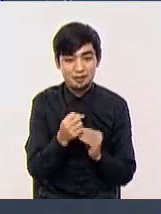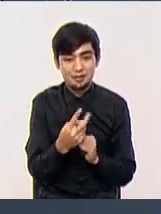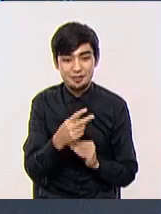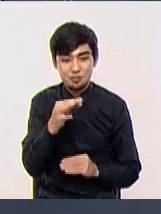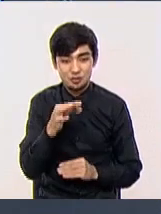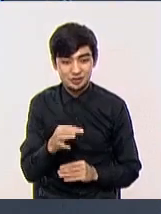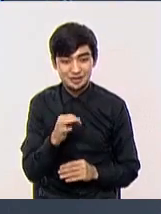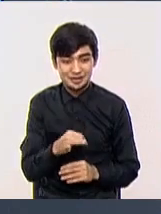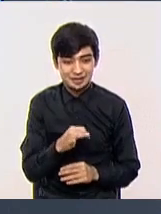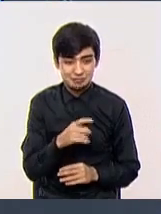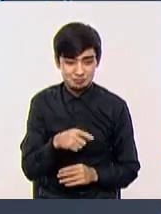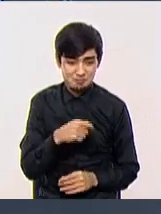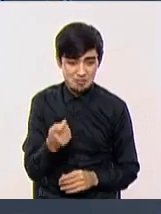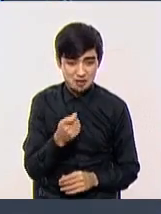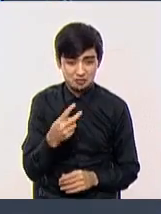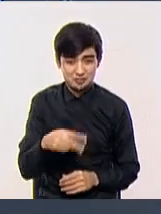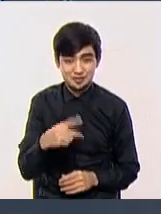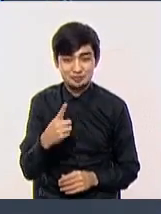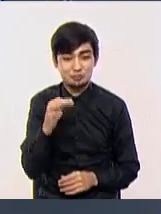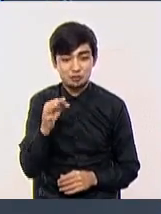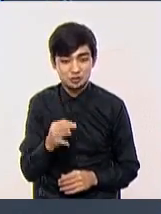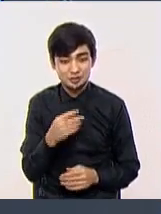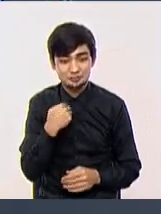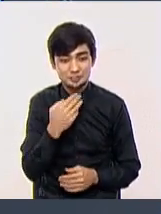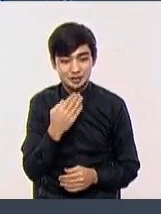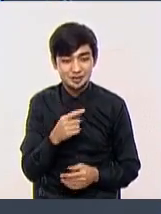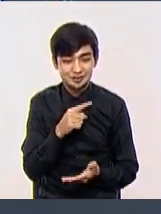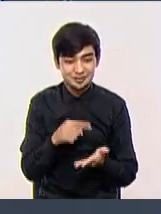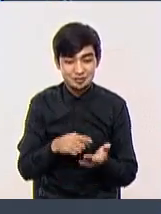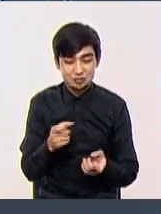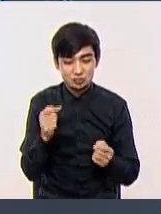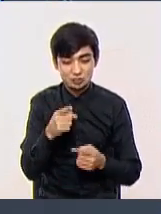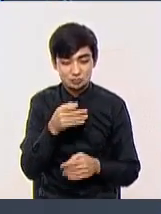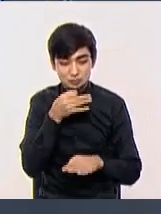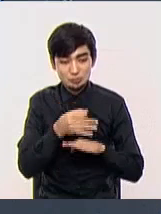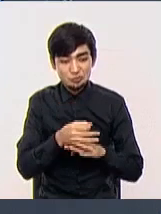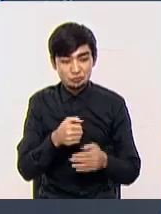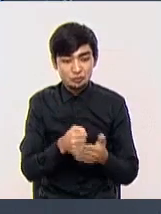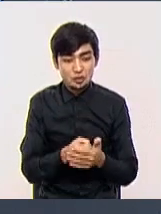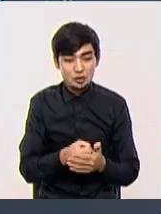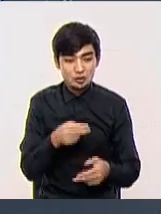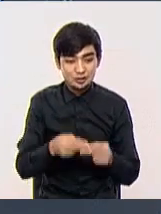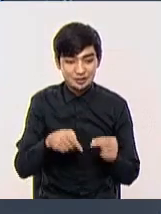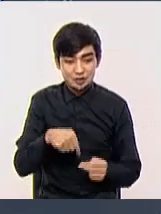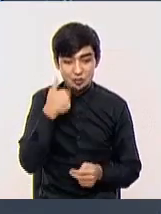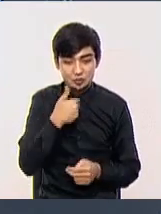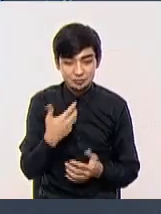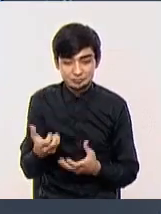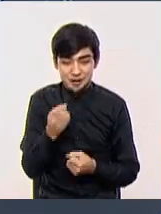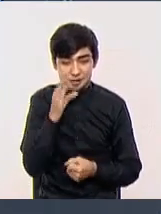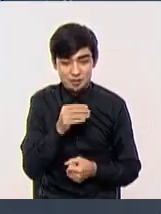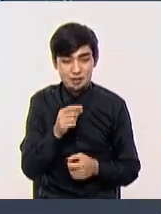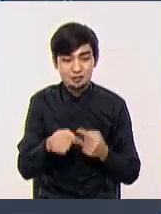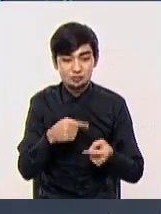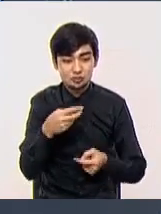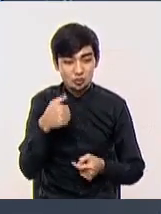сумма слишком мало 21 процент опрошенных намерен снять излишек до конца этого года оказалось что большая часть респондентов